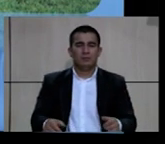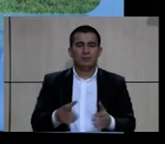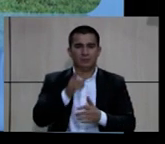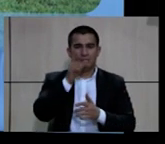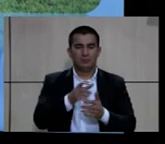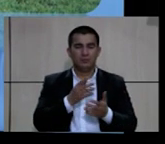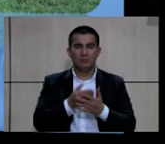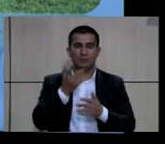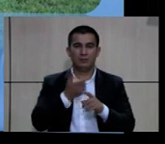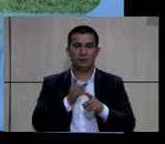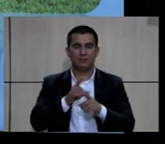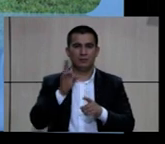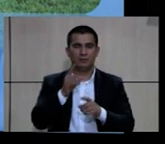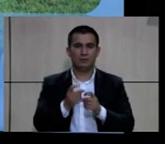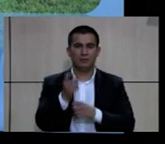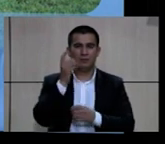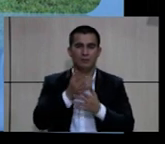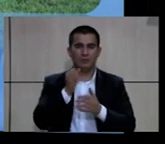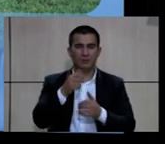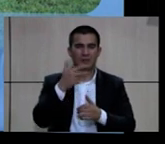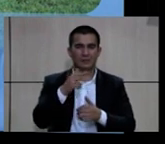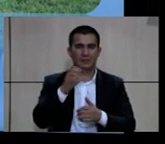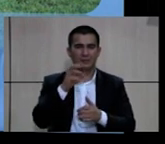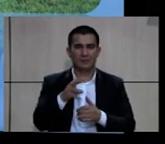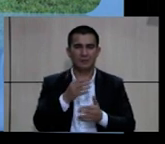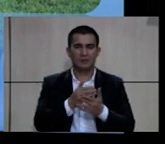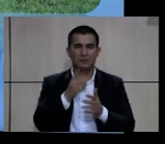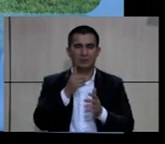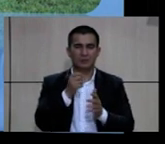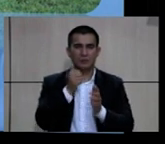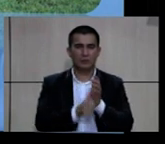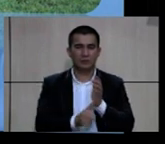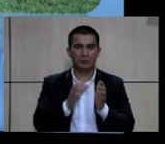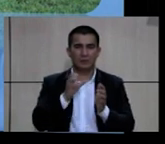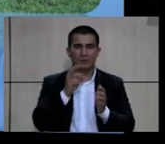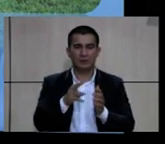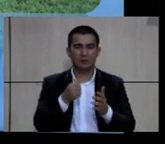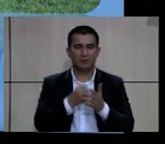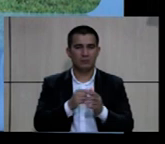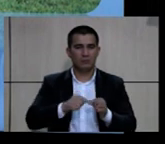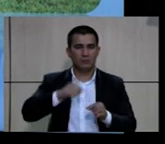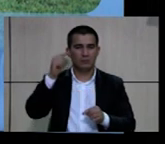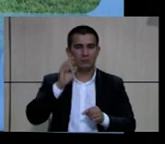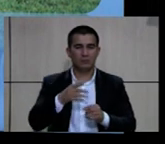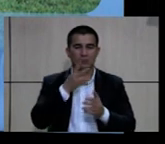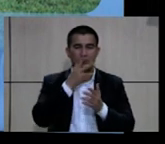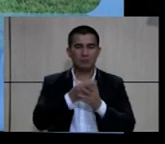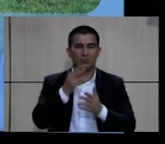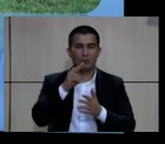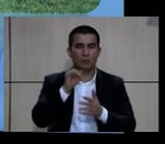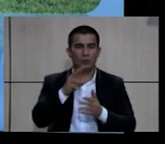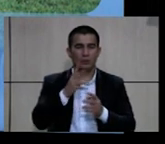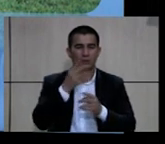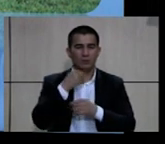Tanasining uzunligi 30 santimetrdan 160 santimetrgacha bo'ladi. Dumi esa